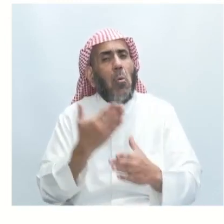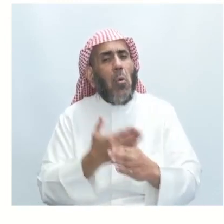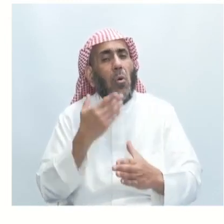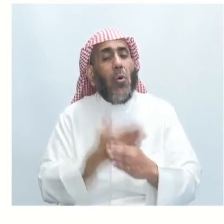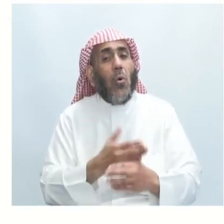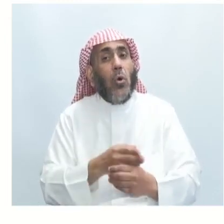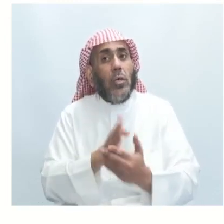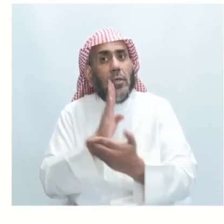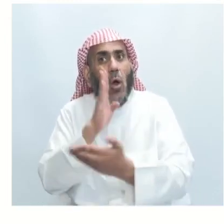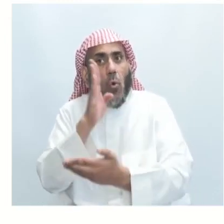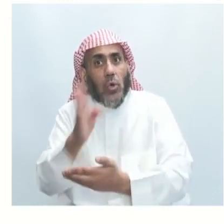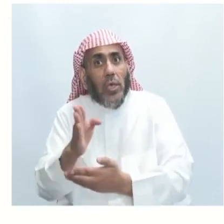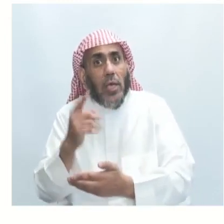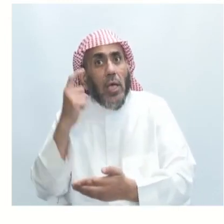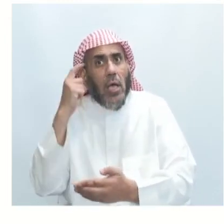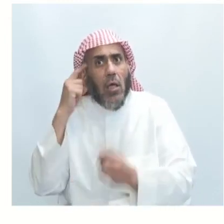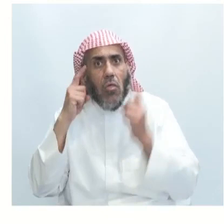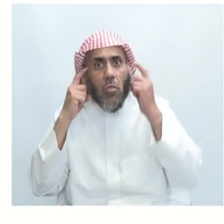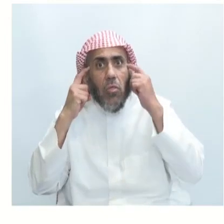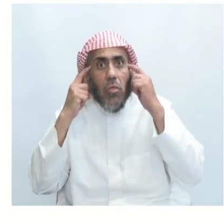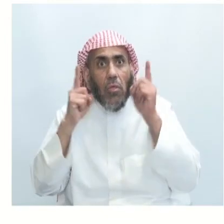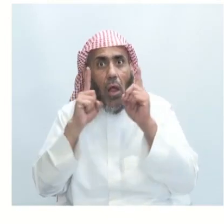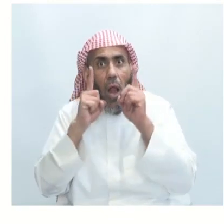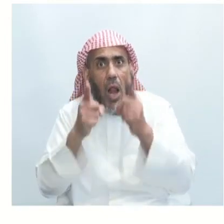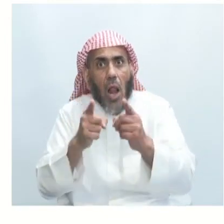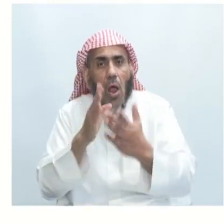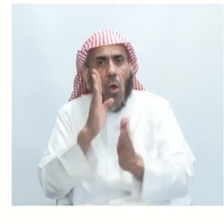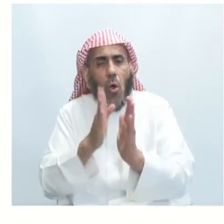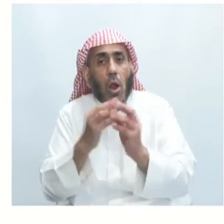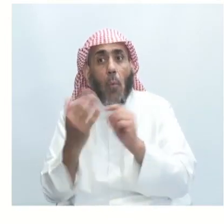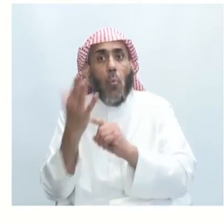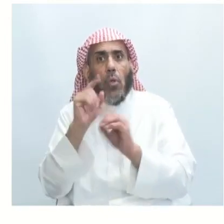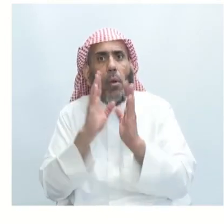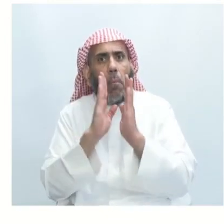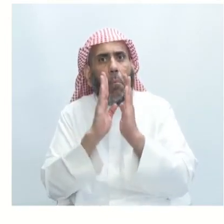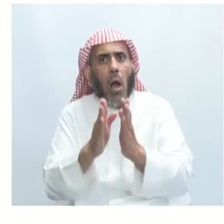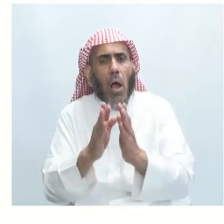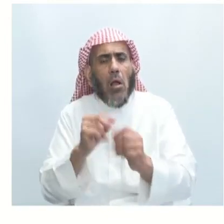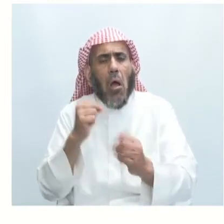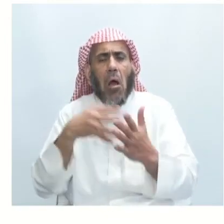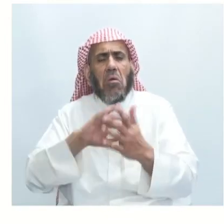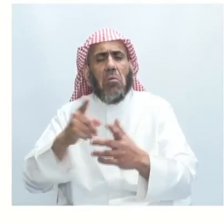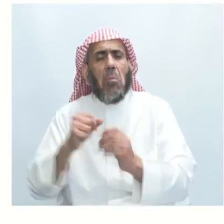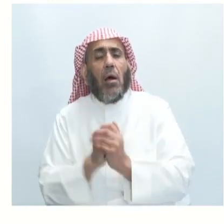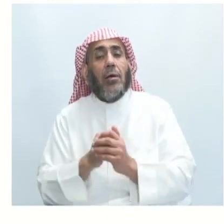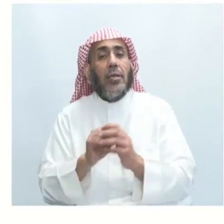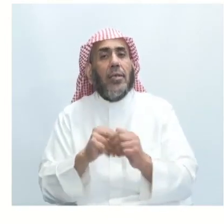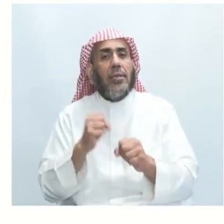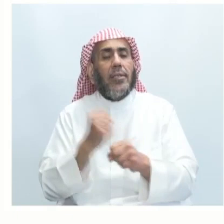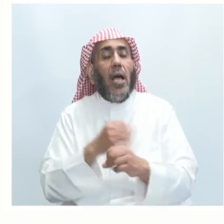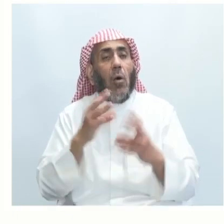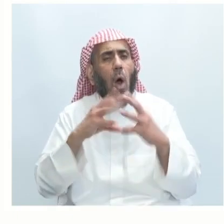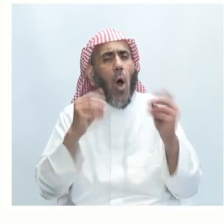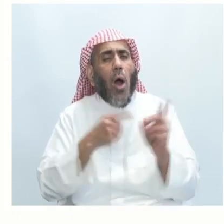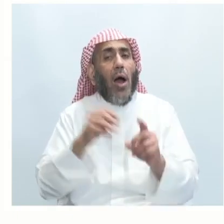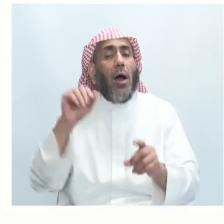توجيه الذهن الى شيء ما الى مثير ما الى حدث ما اذا تعريف